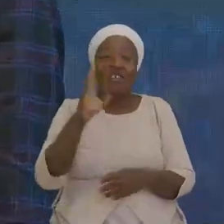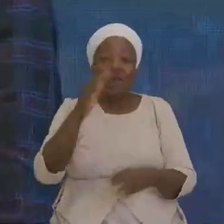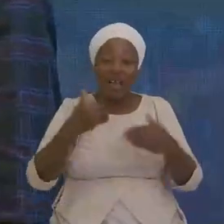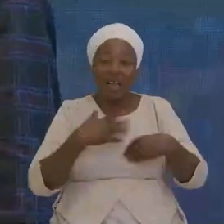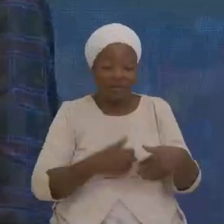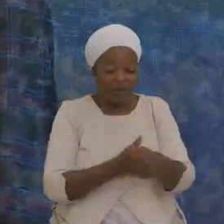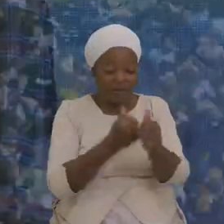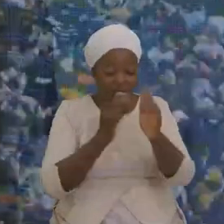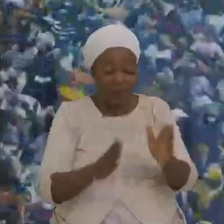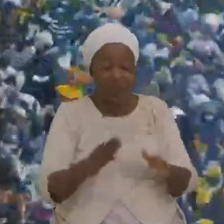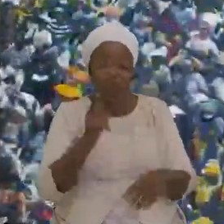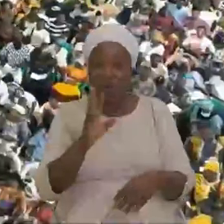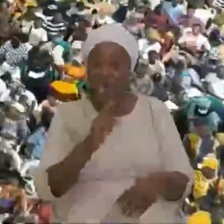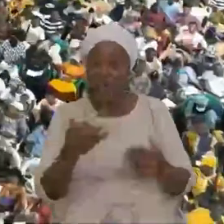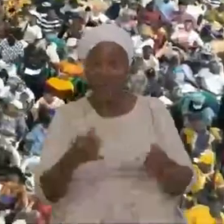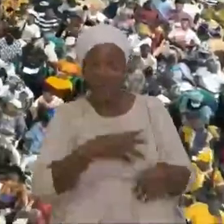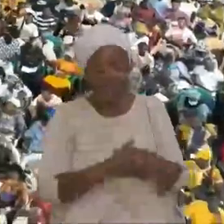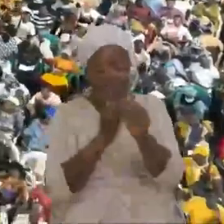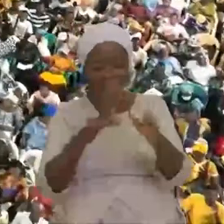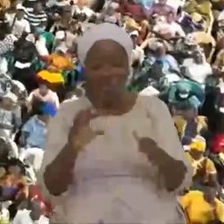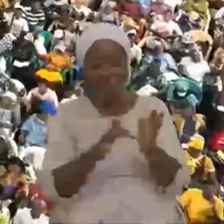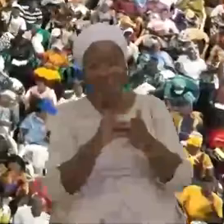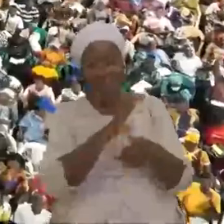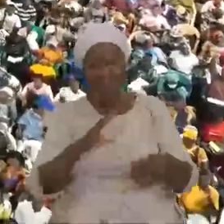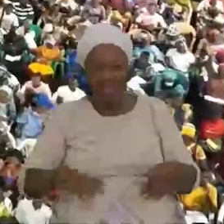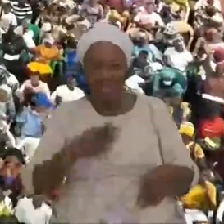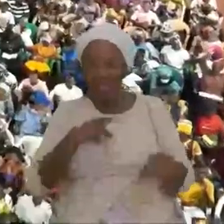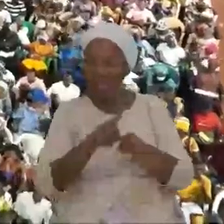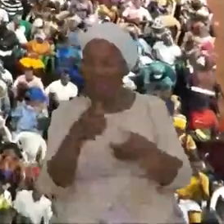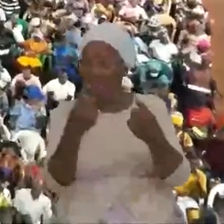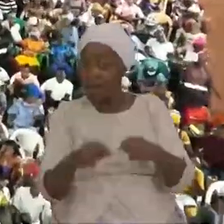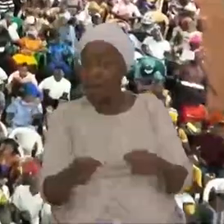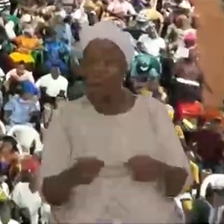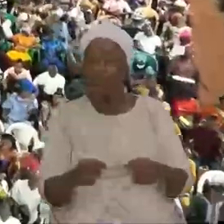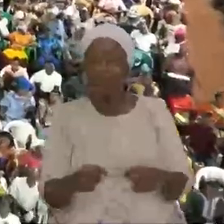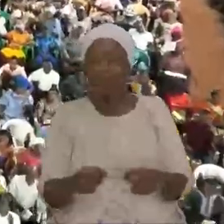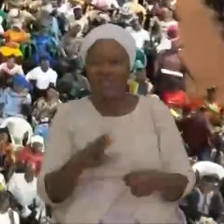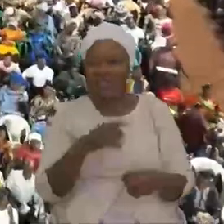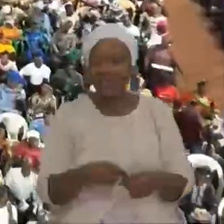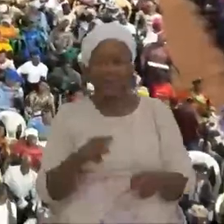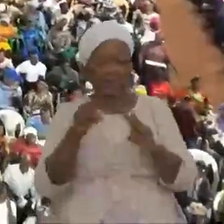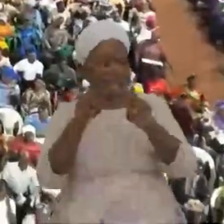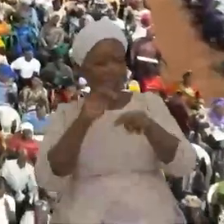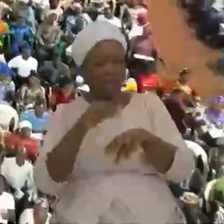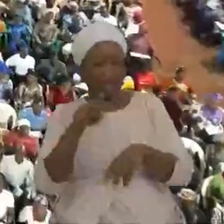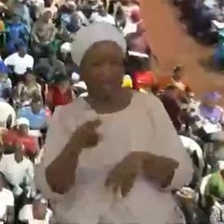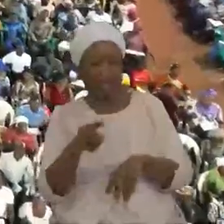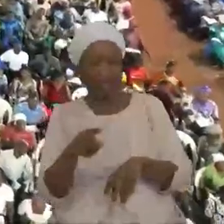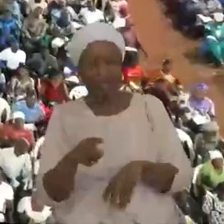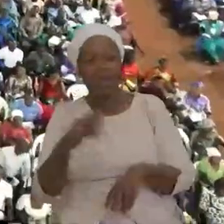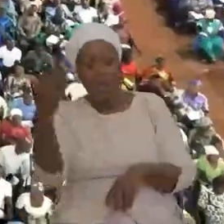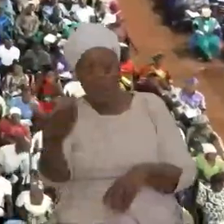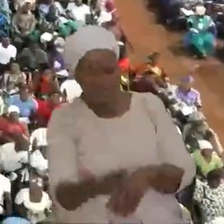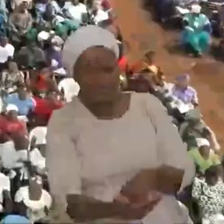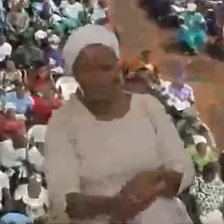Tu es un suiveur de Jésus-Christ. Comme tu viens, on te regarde. Sois